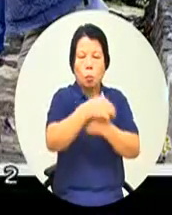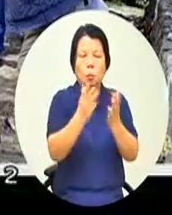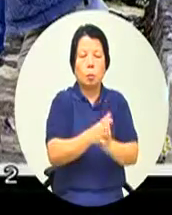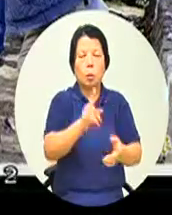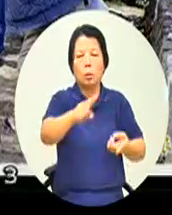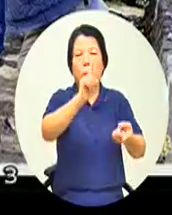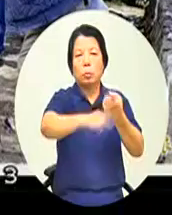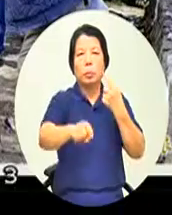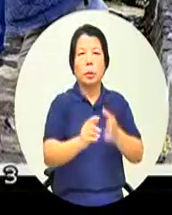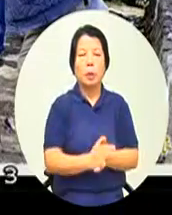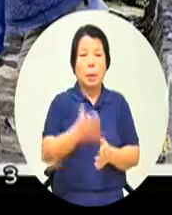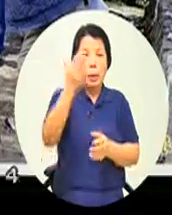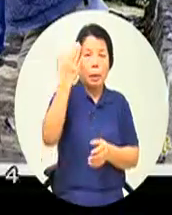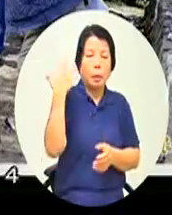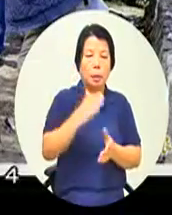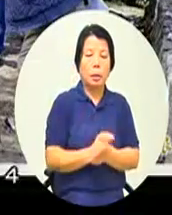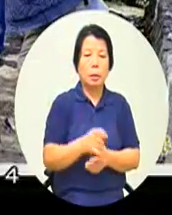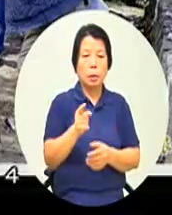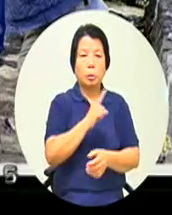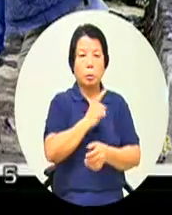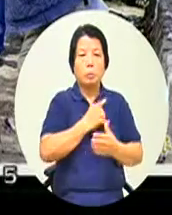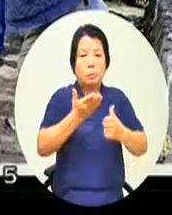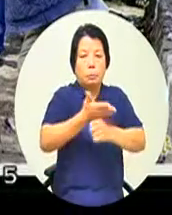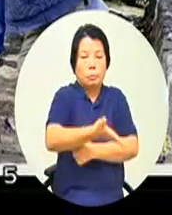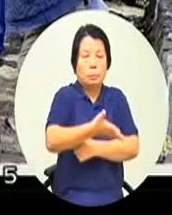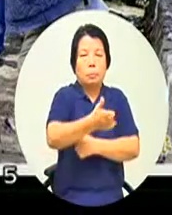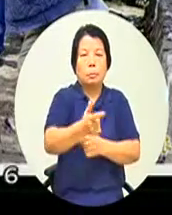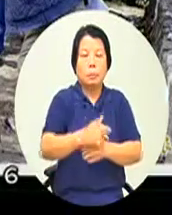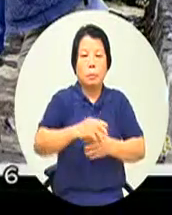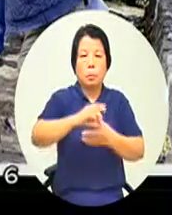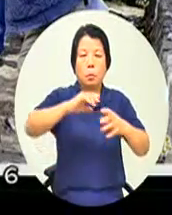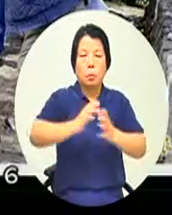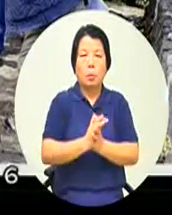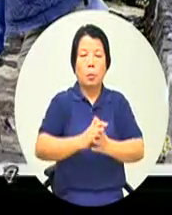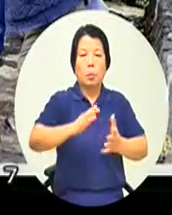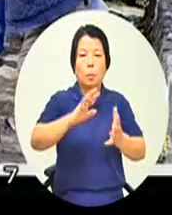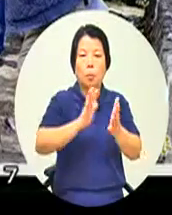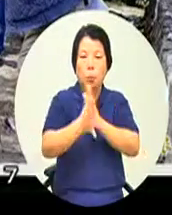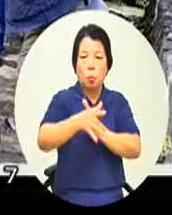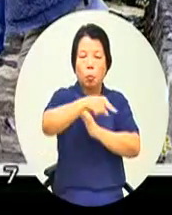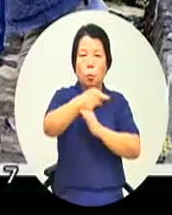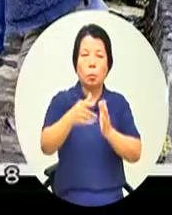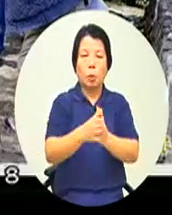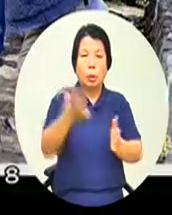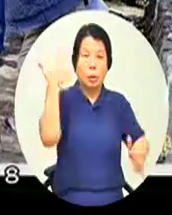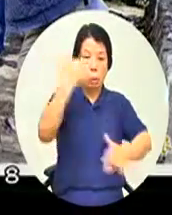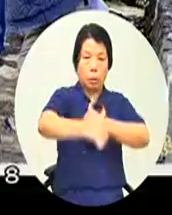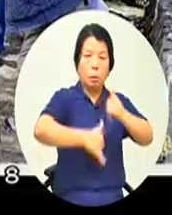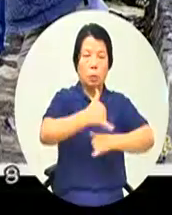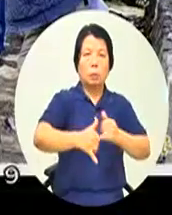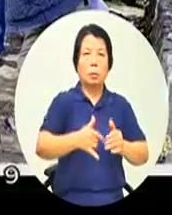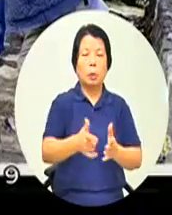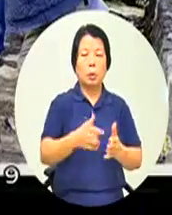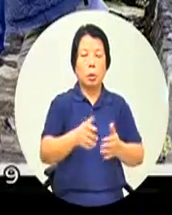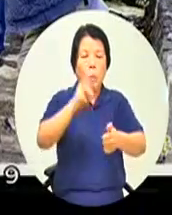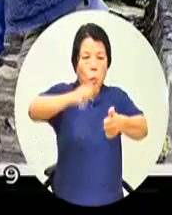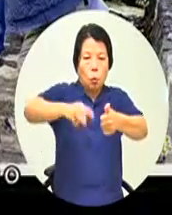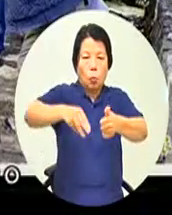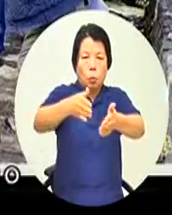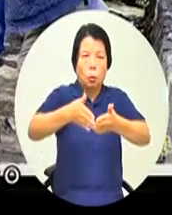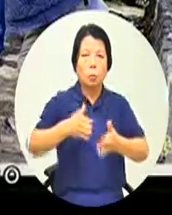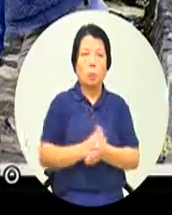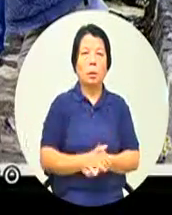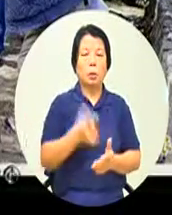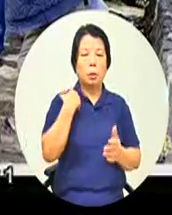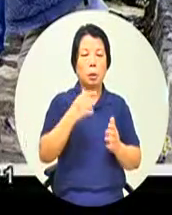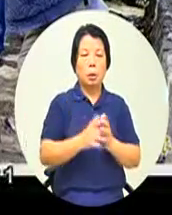样子哈，是在当时在正阳特工队的时候，因为他有一些这个生活上或者是训练上需要的，在